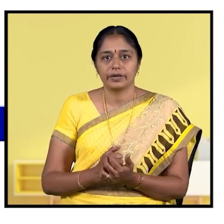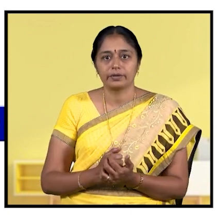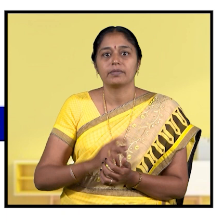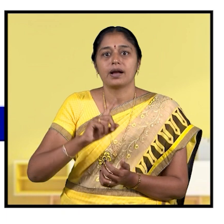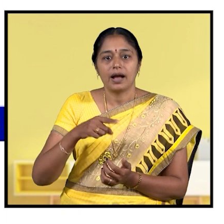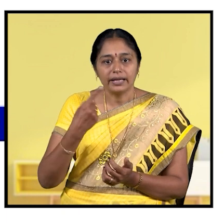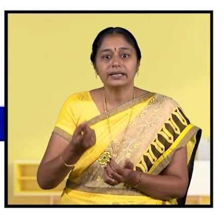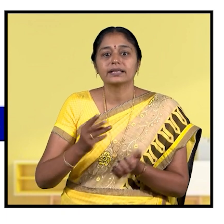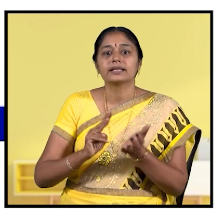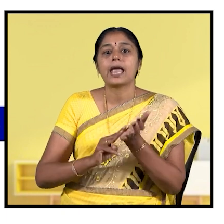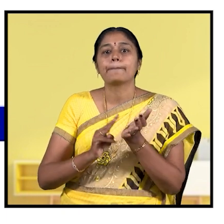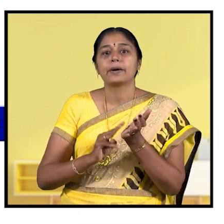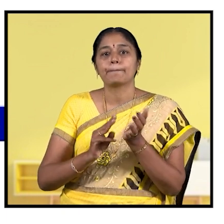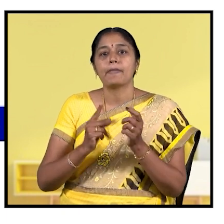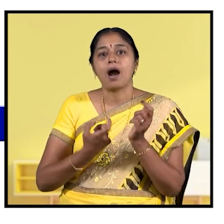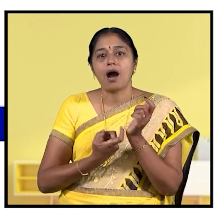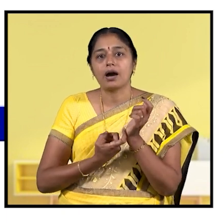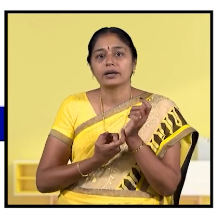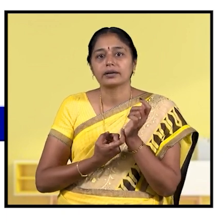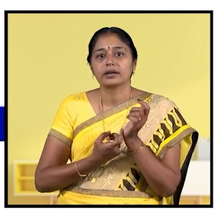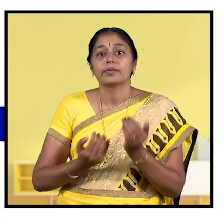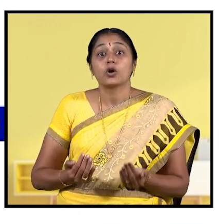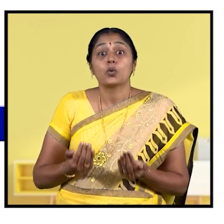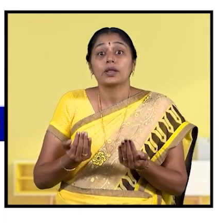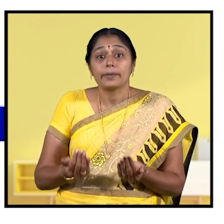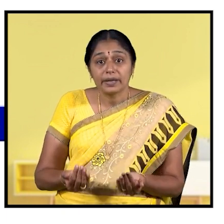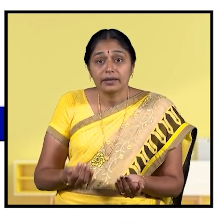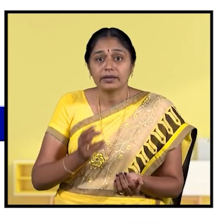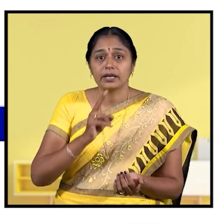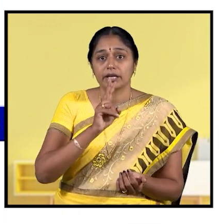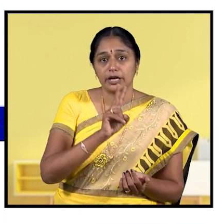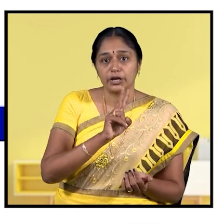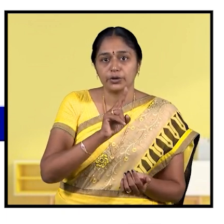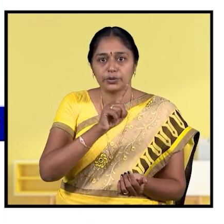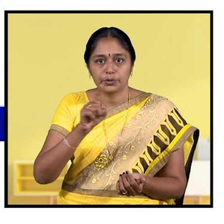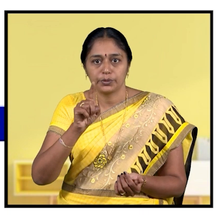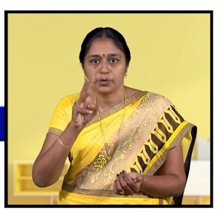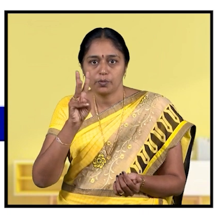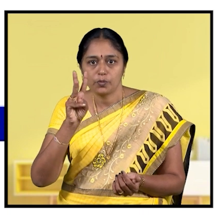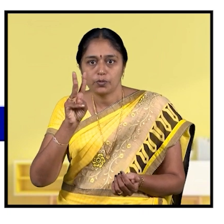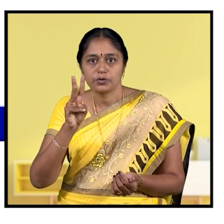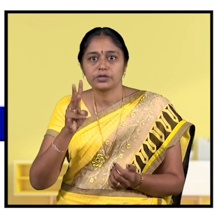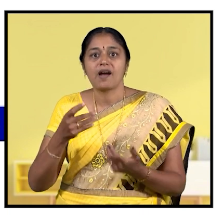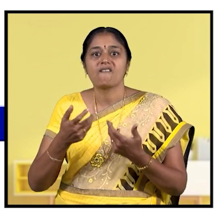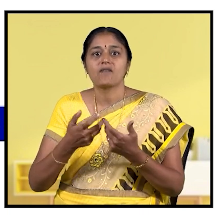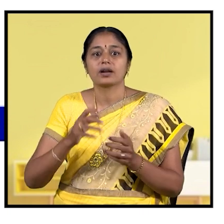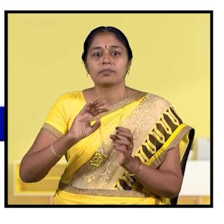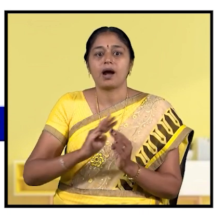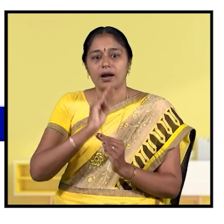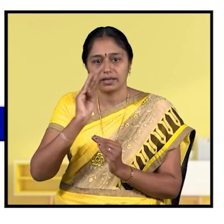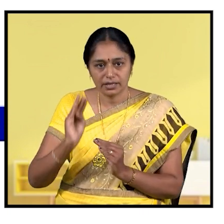தடுப்பு மருந்தை நம்ம போடணும், அது 1வது ஊட்டம். குழந்தை பிறந்து 2 to 3 வருடங்கள் ஆன ஒருபாடு அந்த 3 வருடங்கள் காலகட்டத்துக்குள்ளே டிஏபி